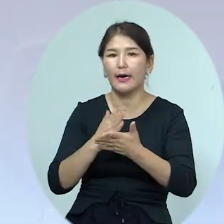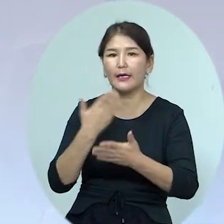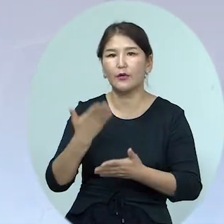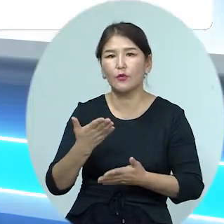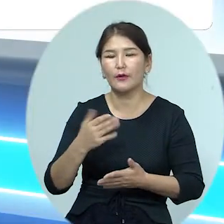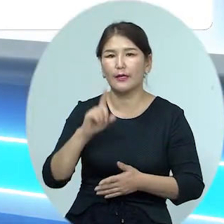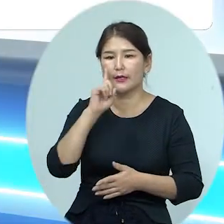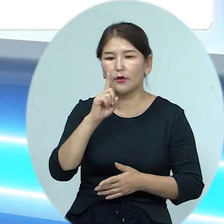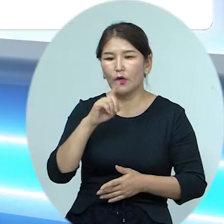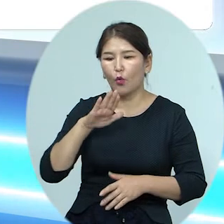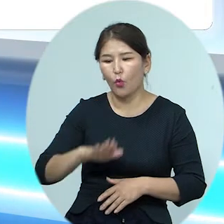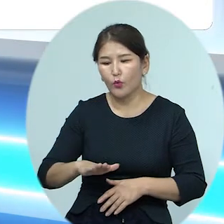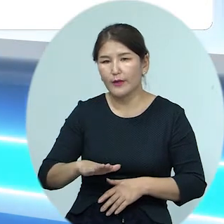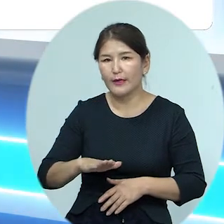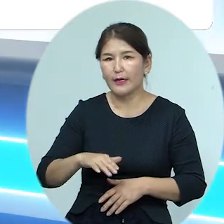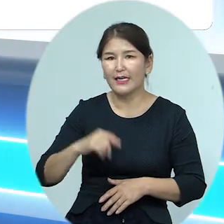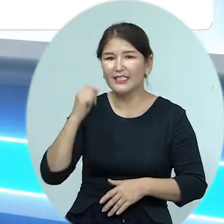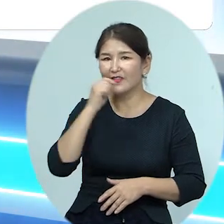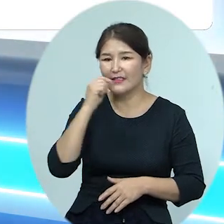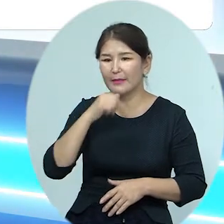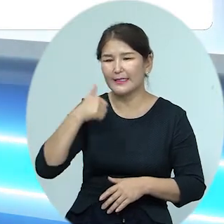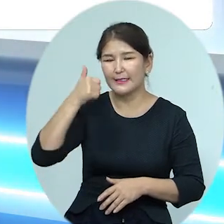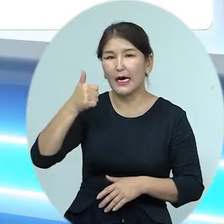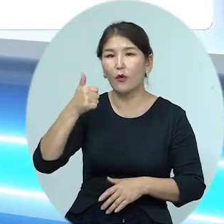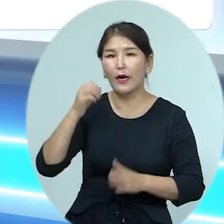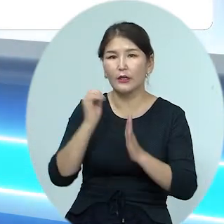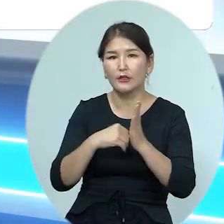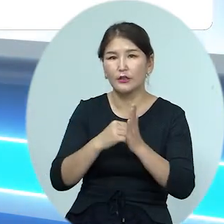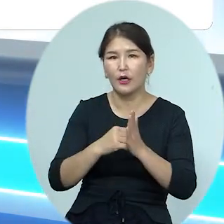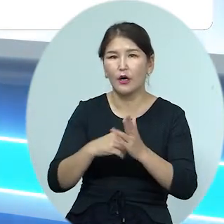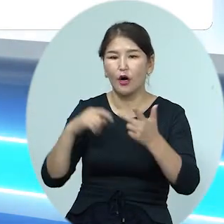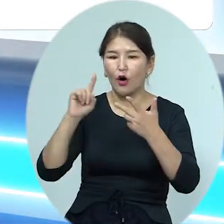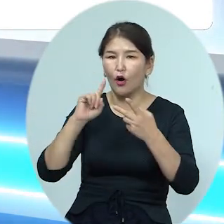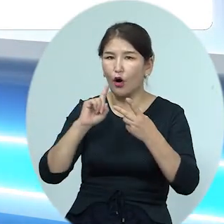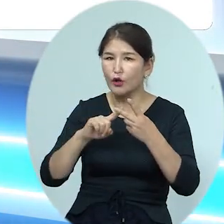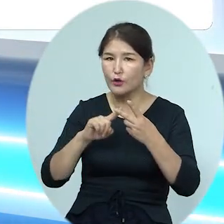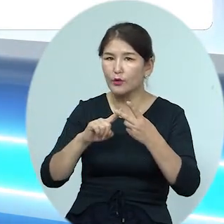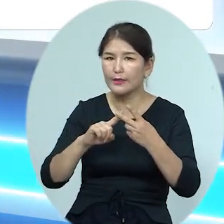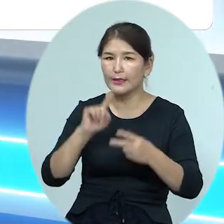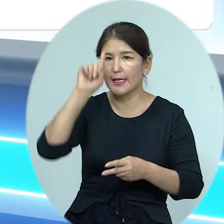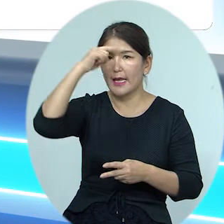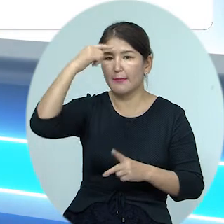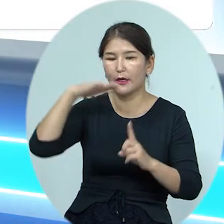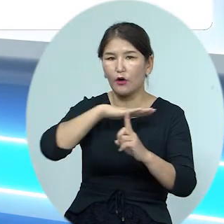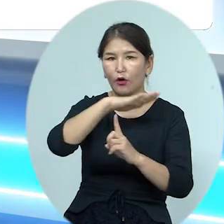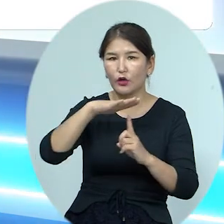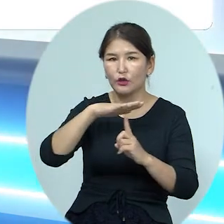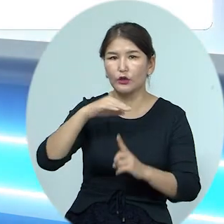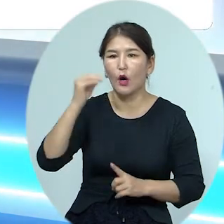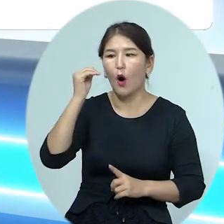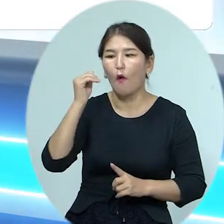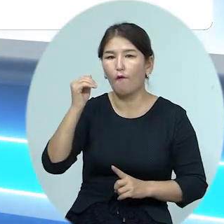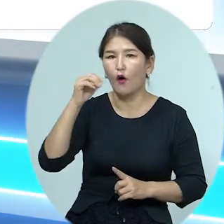нэгдүгээрт хүүхдийнхаа шүдийг маш сайн угаах хэрэгтэй. Хоёрдугаарт нь эмнэлгийн орчинд хүүхдийнхаа шүдэн дээр